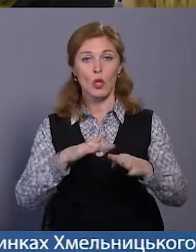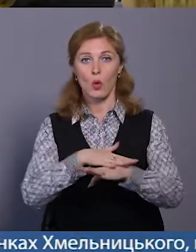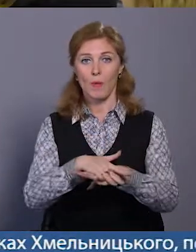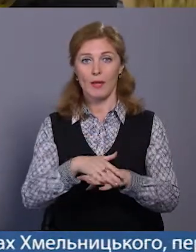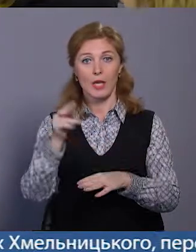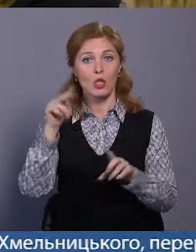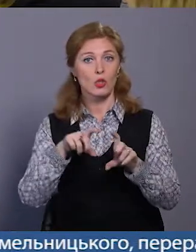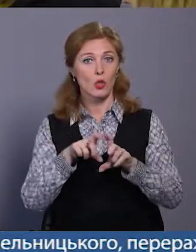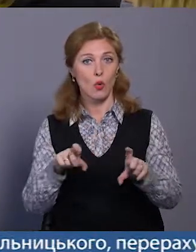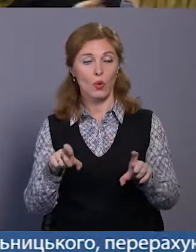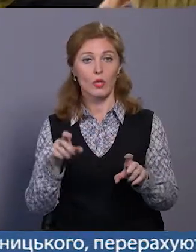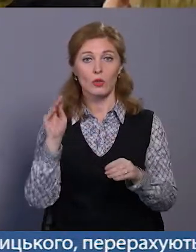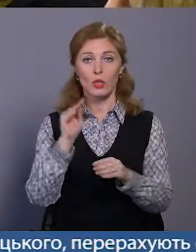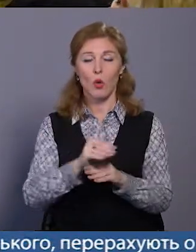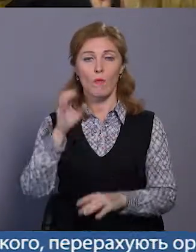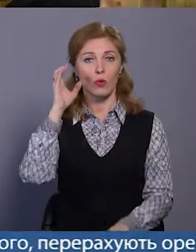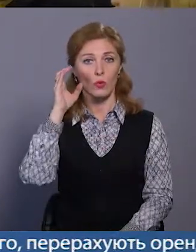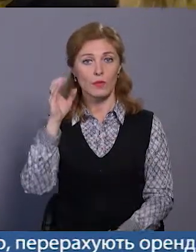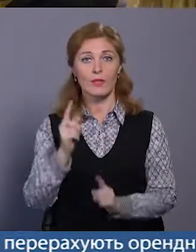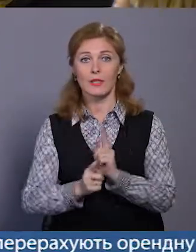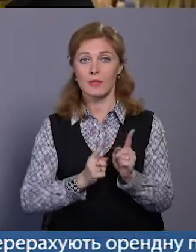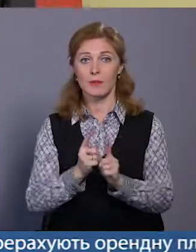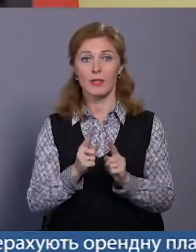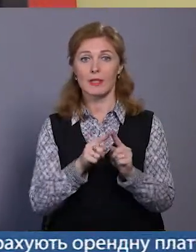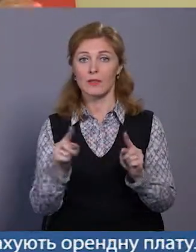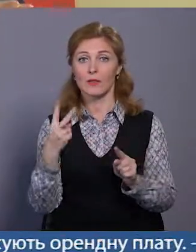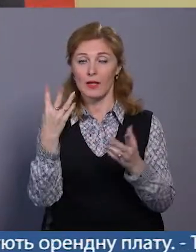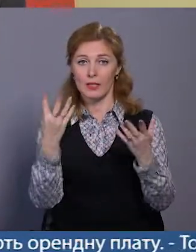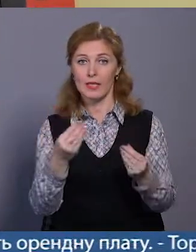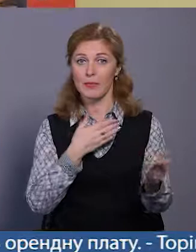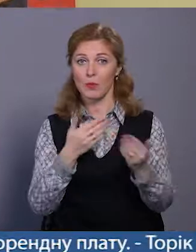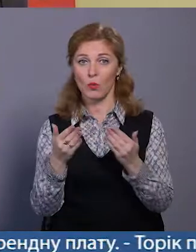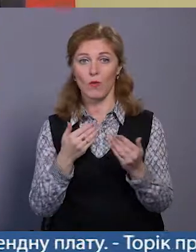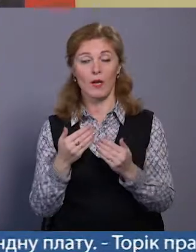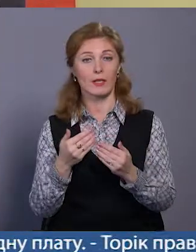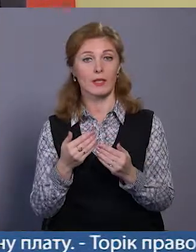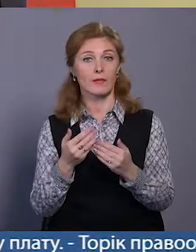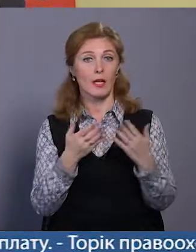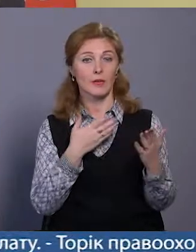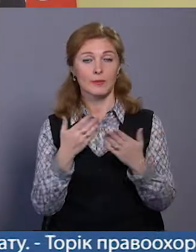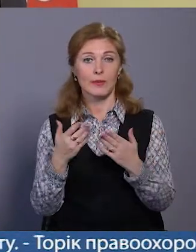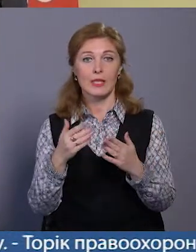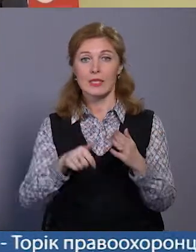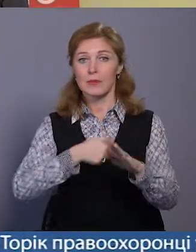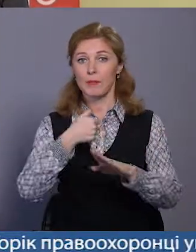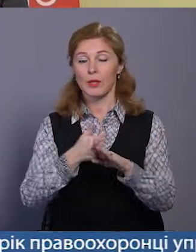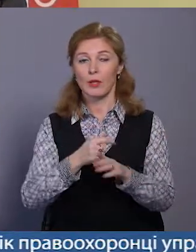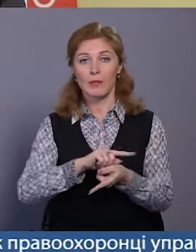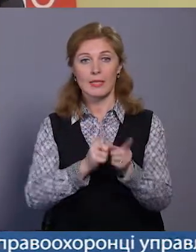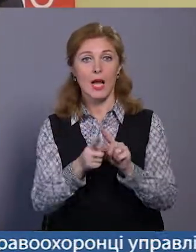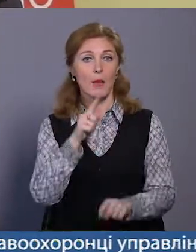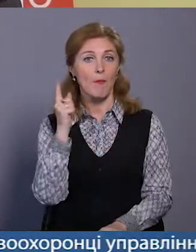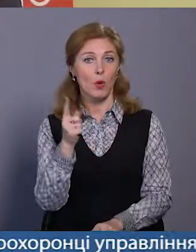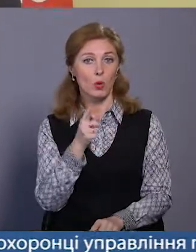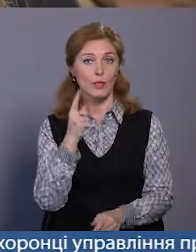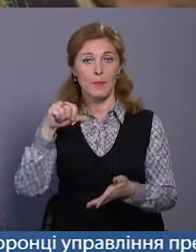Школа неформальної освіти «Я – агент змін» триватиме 2 дні. Спілкування у неформальній атмосфері. Спікерами стали молоді активісти,